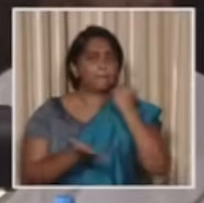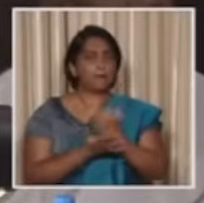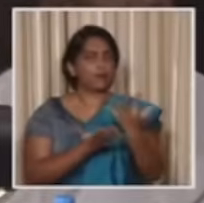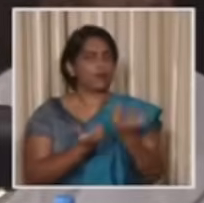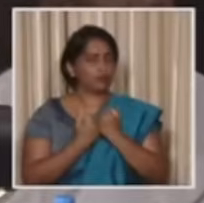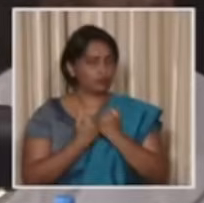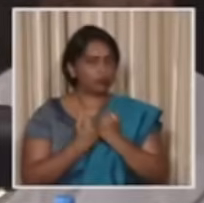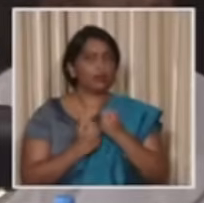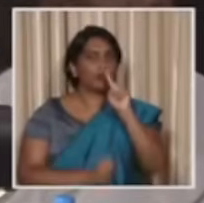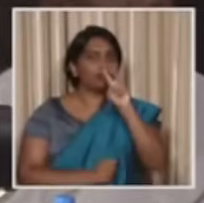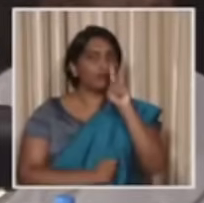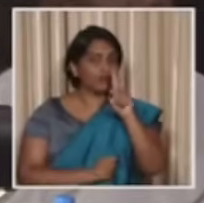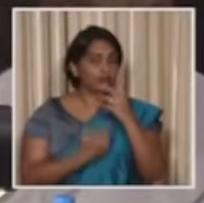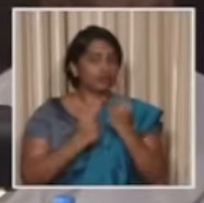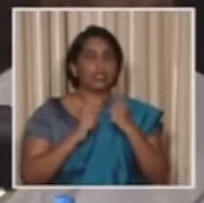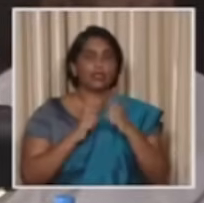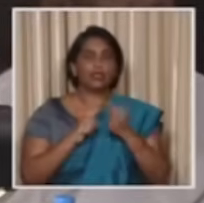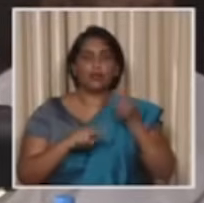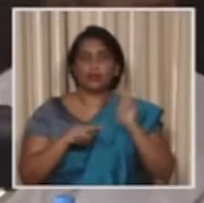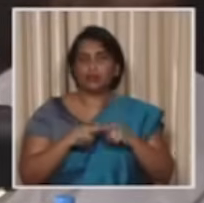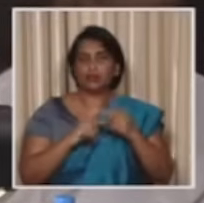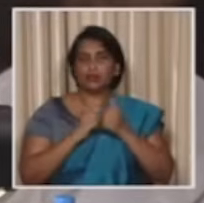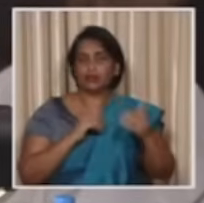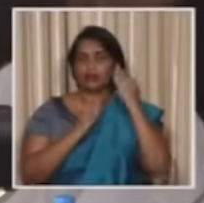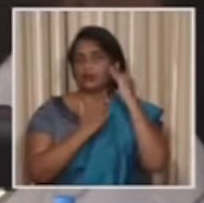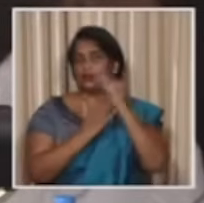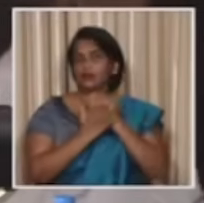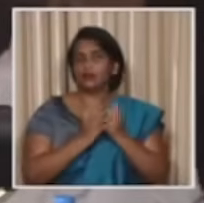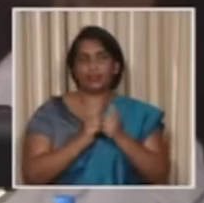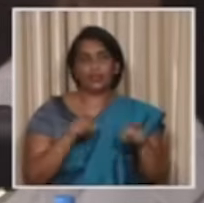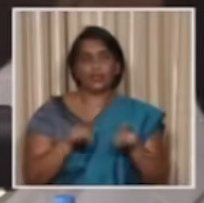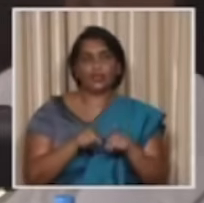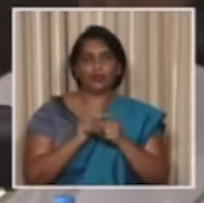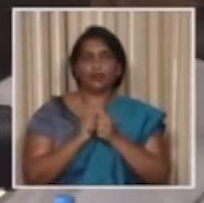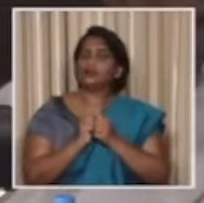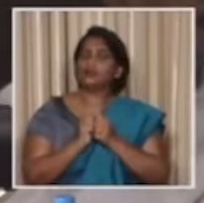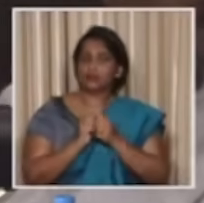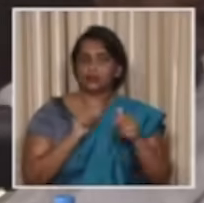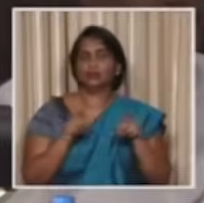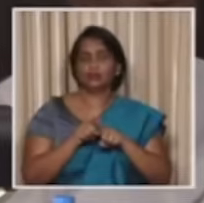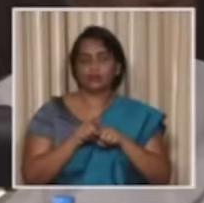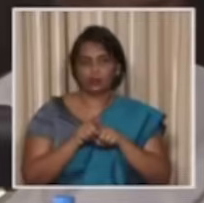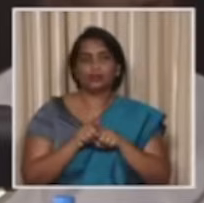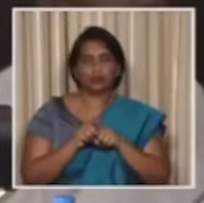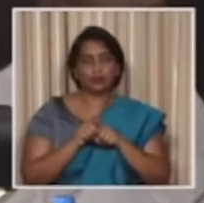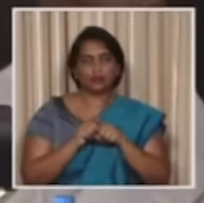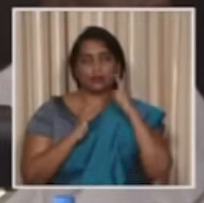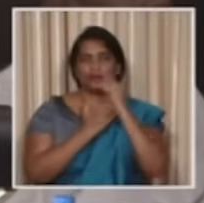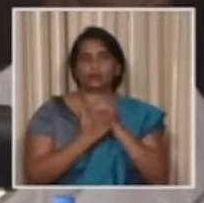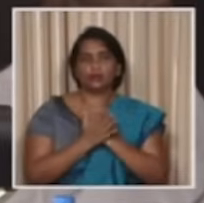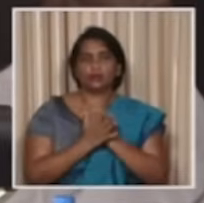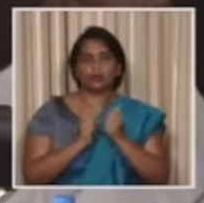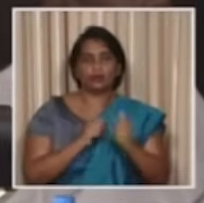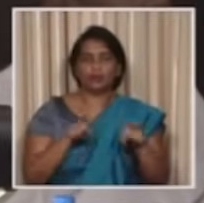गाते सी ये टे विषय का गाते ईपीएफ ईटीए के सी ये टे पहाड़ गाते इहला आधार मलावन फुट गयो व्हाट वी कॉल दिस अ कंट्रीब्यूशन टू द